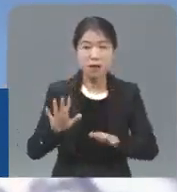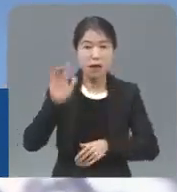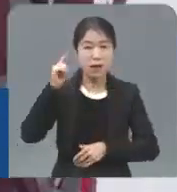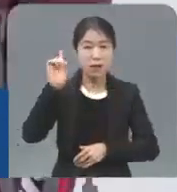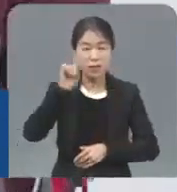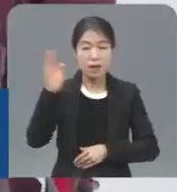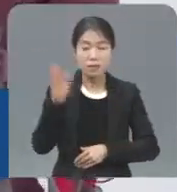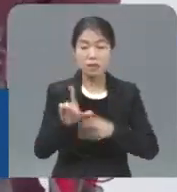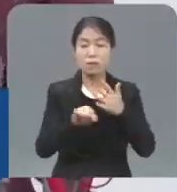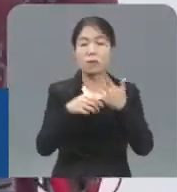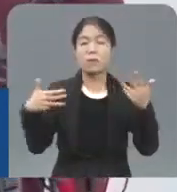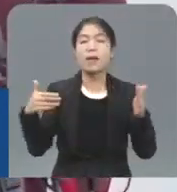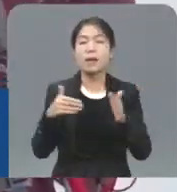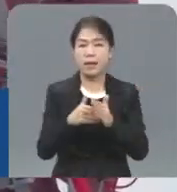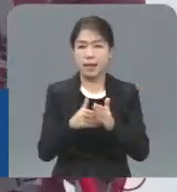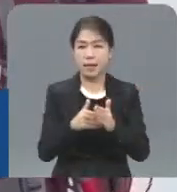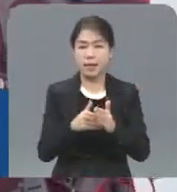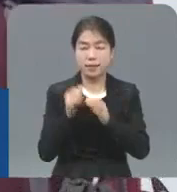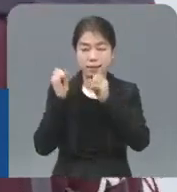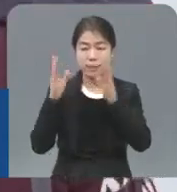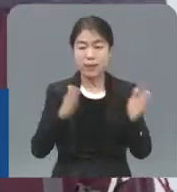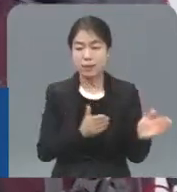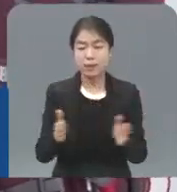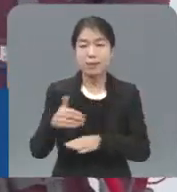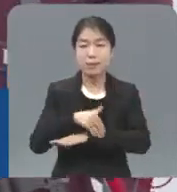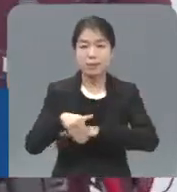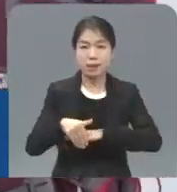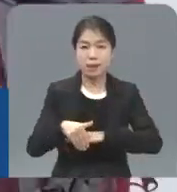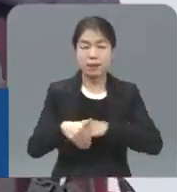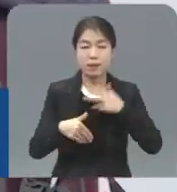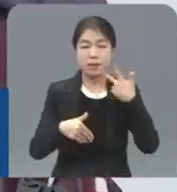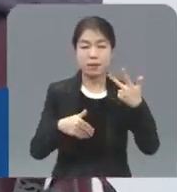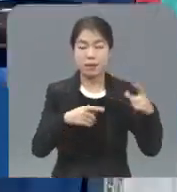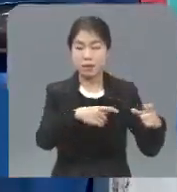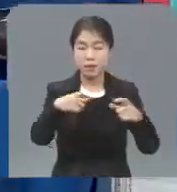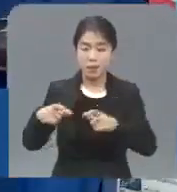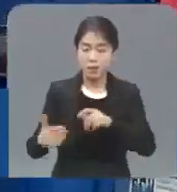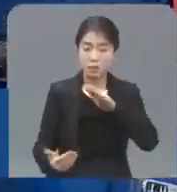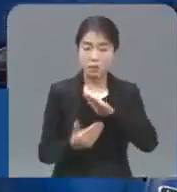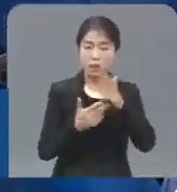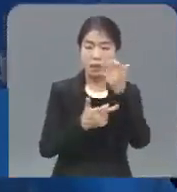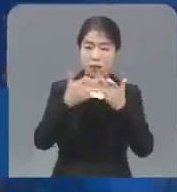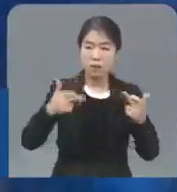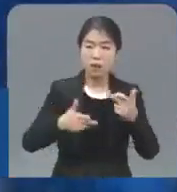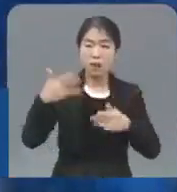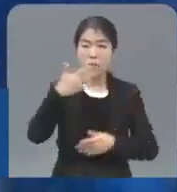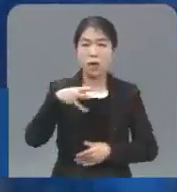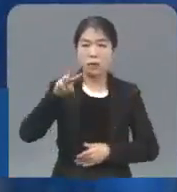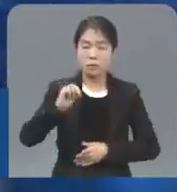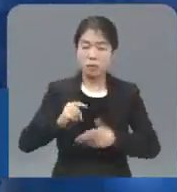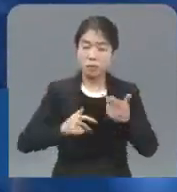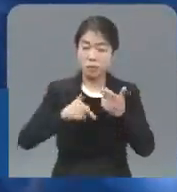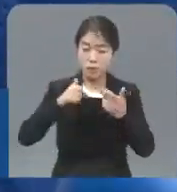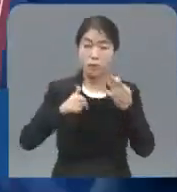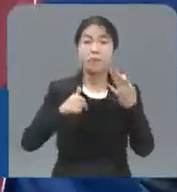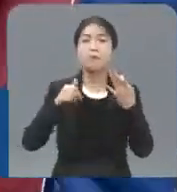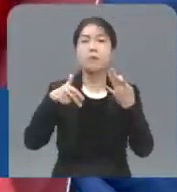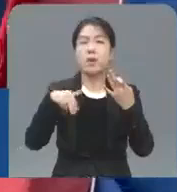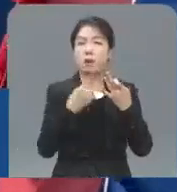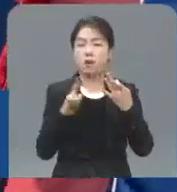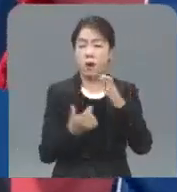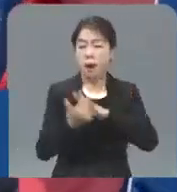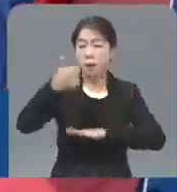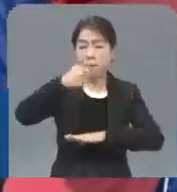산악인장으로 치러집니다. 한편 정부는 장애인 최초로 7대륙 최고봉과 8,000m급 14좌를 완등한 공로로 김홍빈